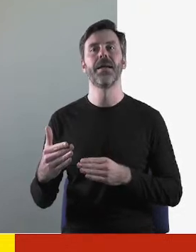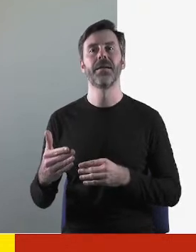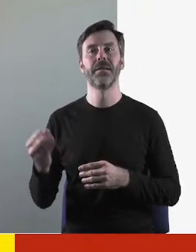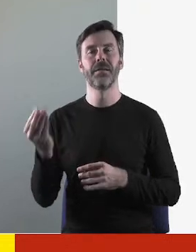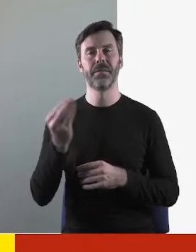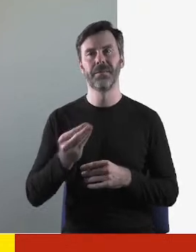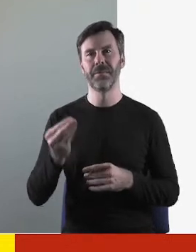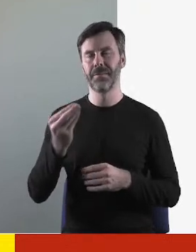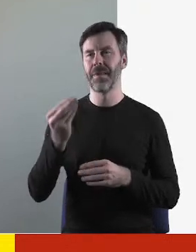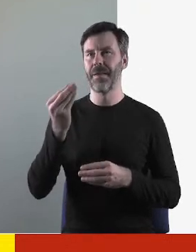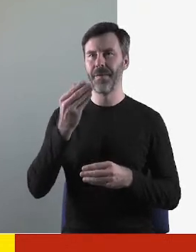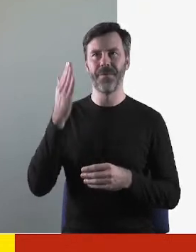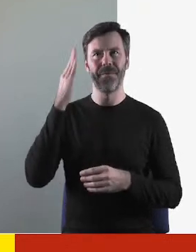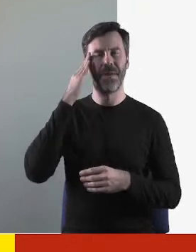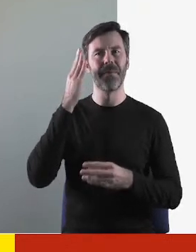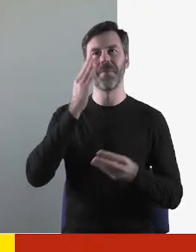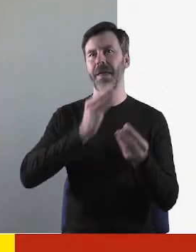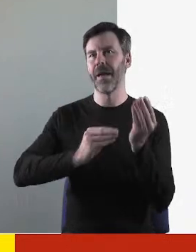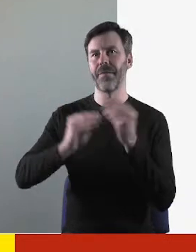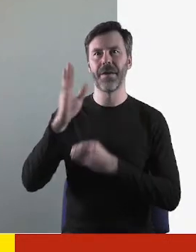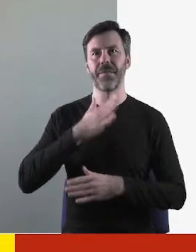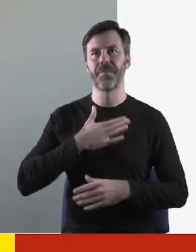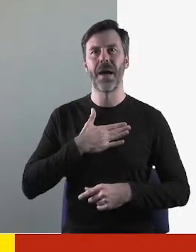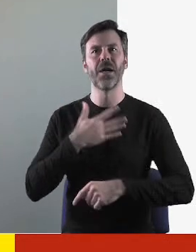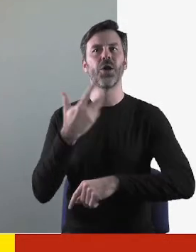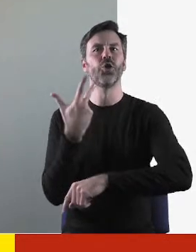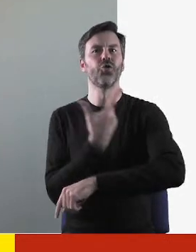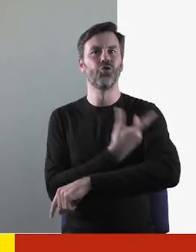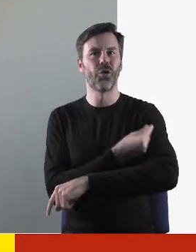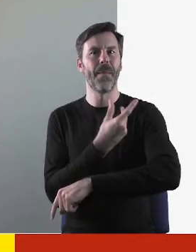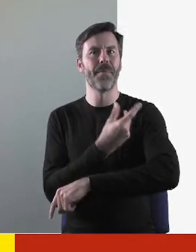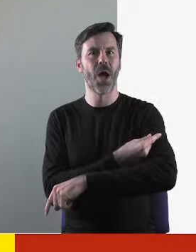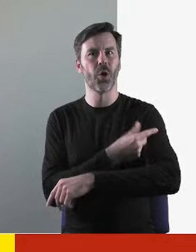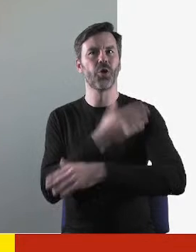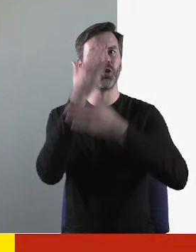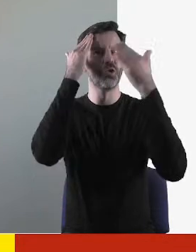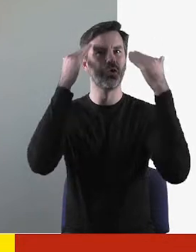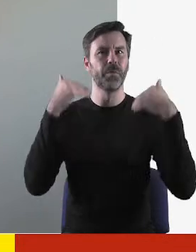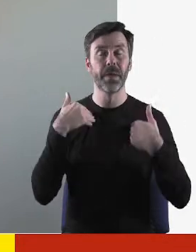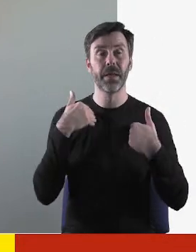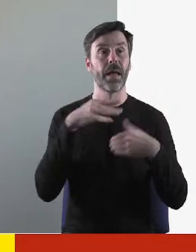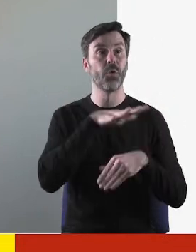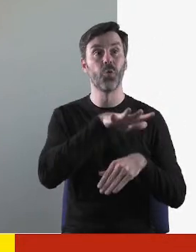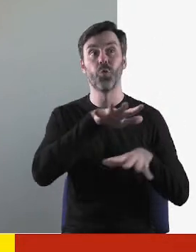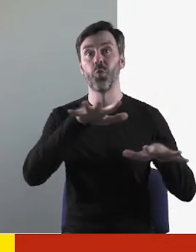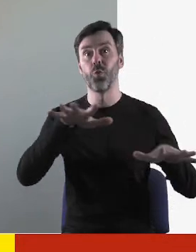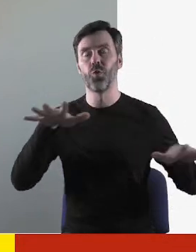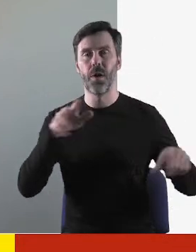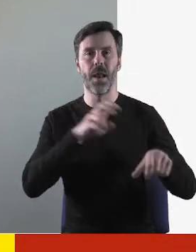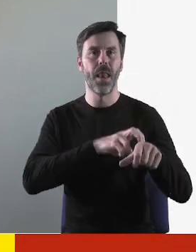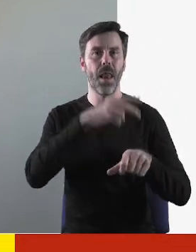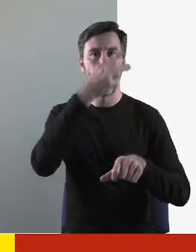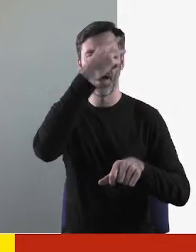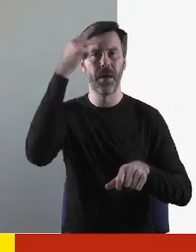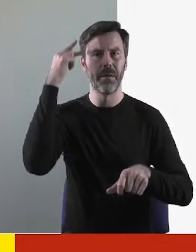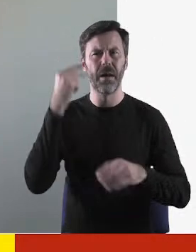przodownikiem, jeżeli chodzi o wyszczepialność w naszych placówkach. Tak jak Państwu mówiłam na poprzedniej